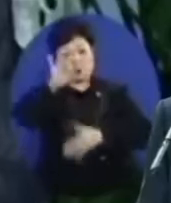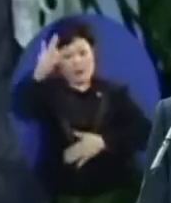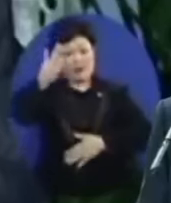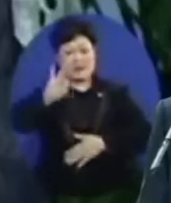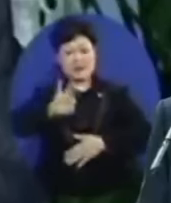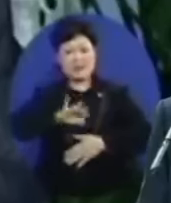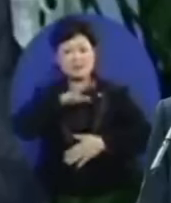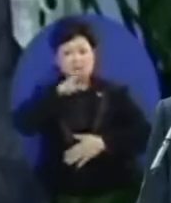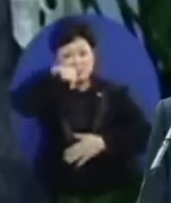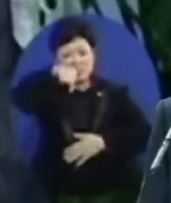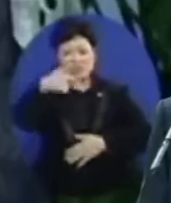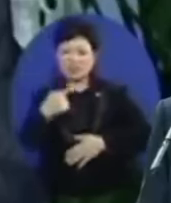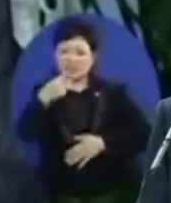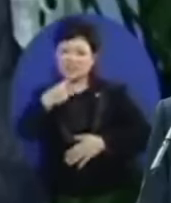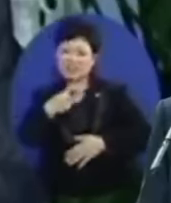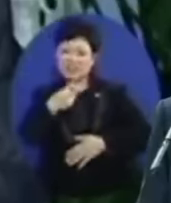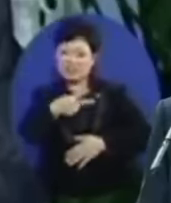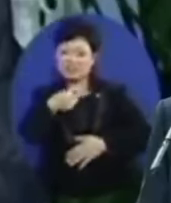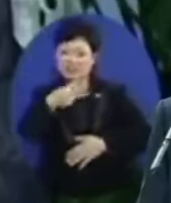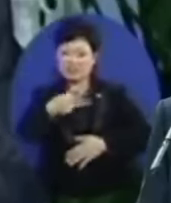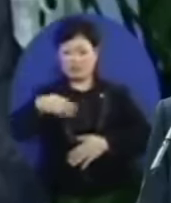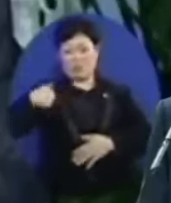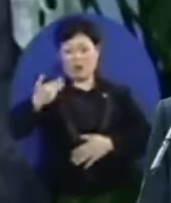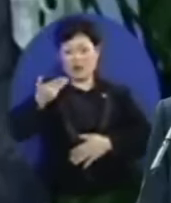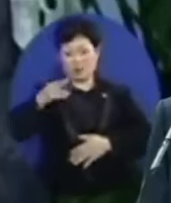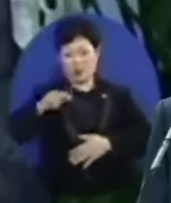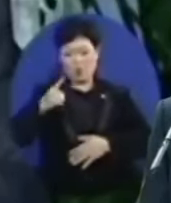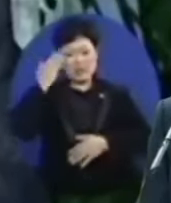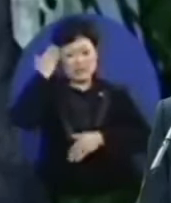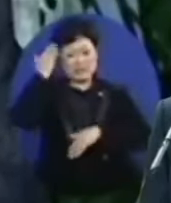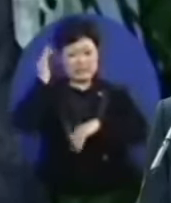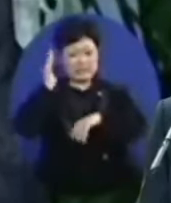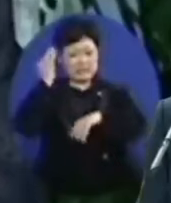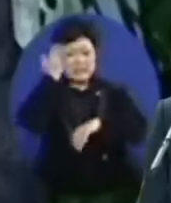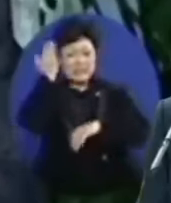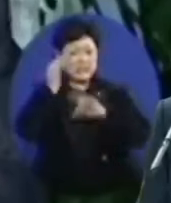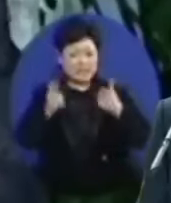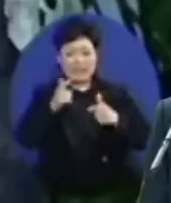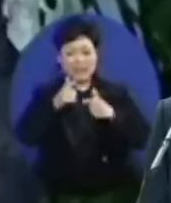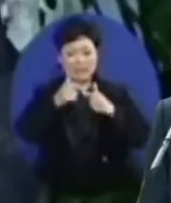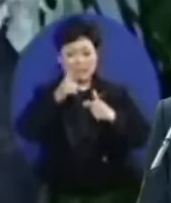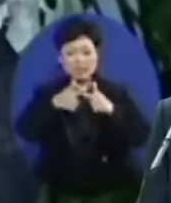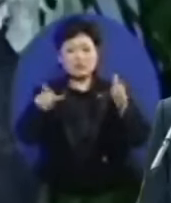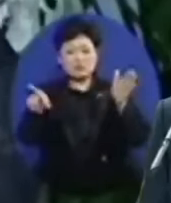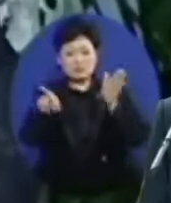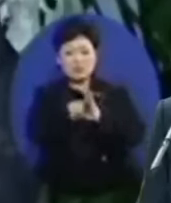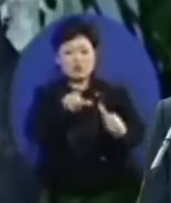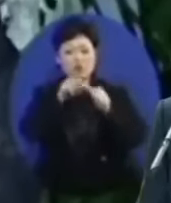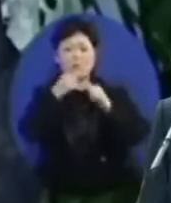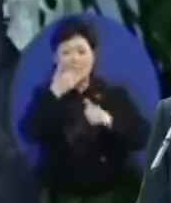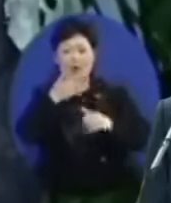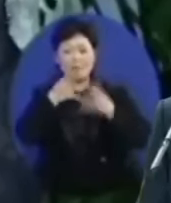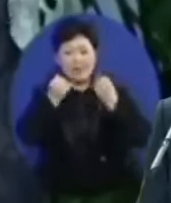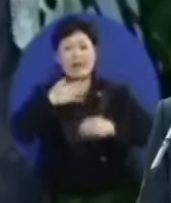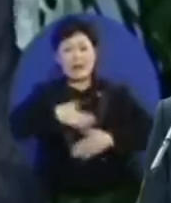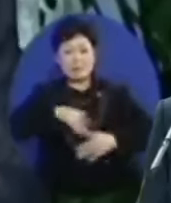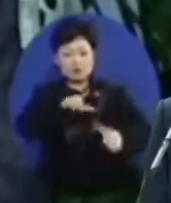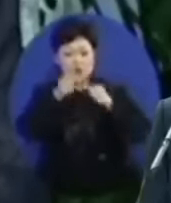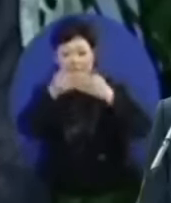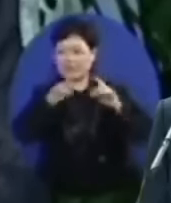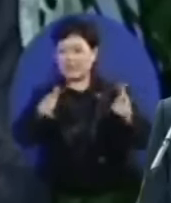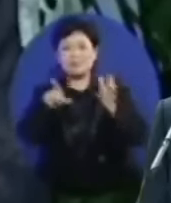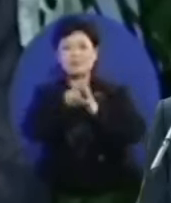몰라도 우리의 구원은 예수님을 통해서 오지 지식을 통해서 오지 않는다. 많이 알므로 구원받는 건 아니다.